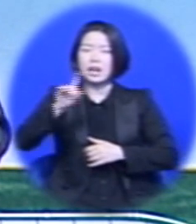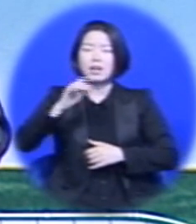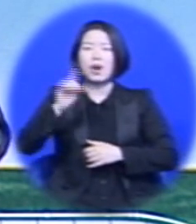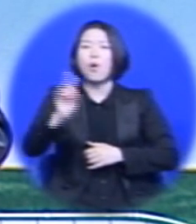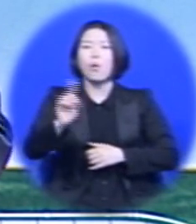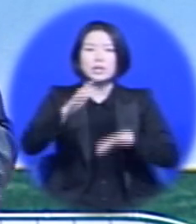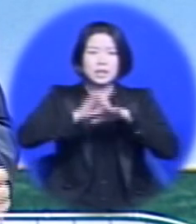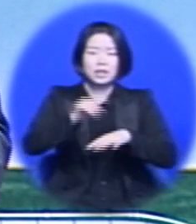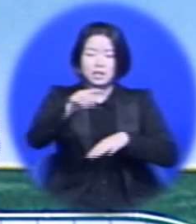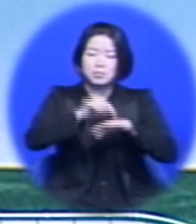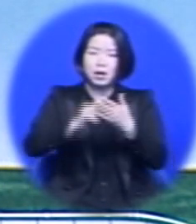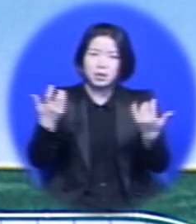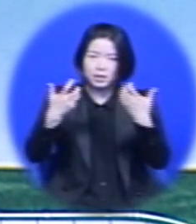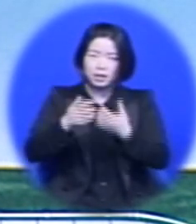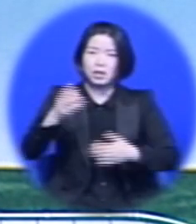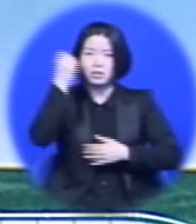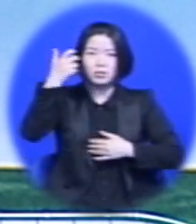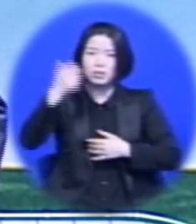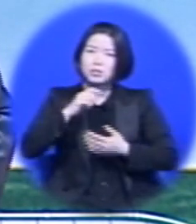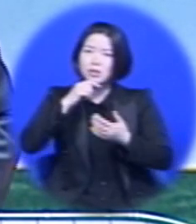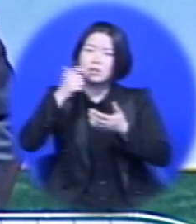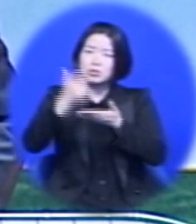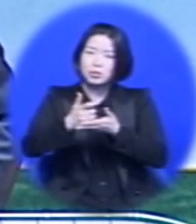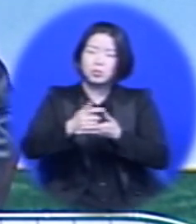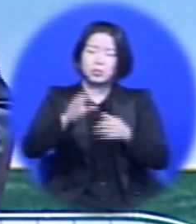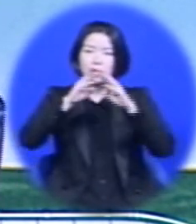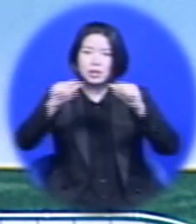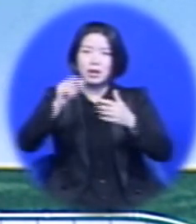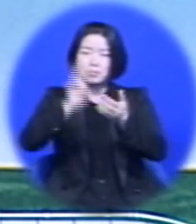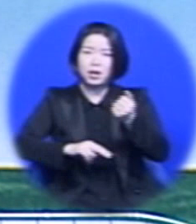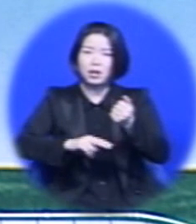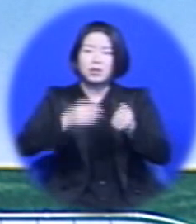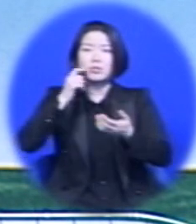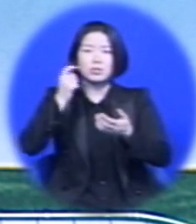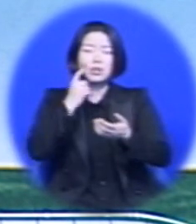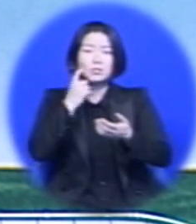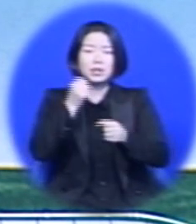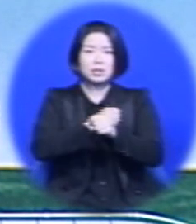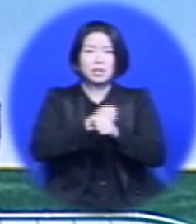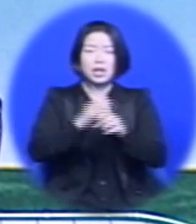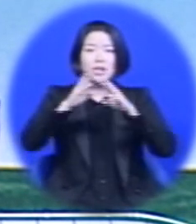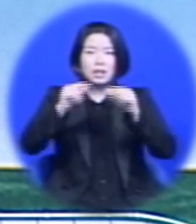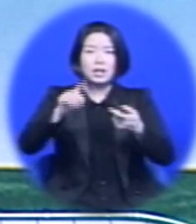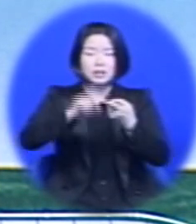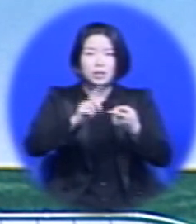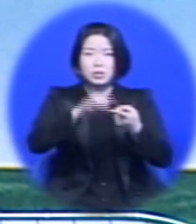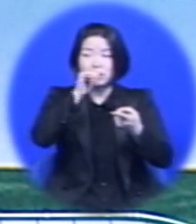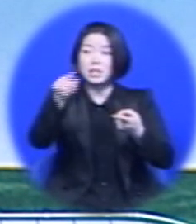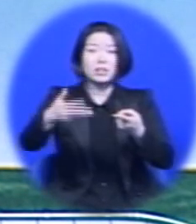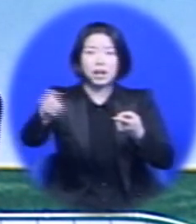가득하여 내가 성령을 속이고 땅값 얼마를 감추냐 땅이 그대로 있을 때에는 내 땅이 아니며 판